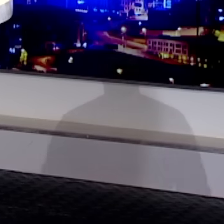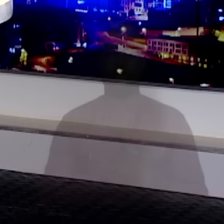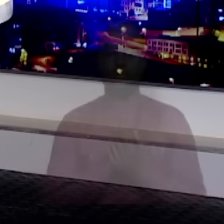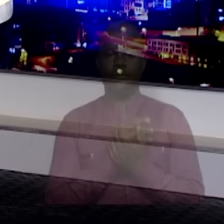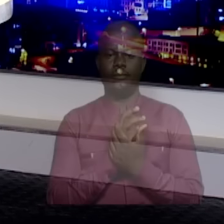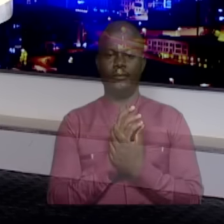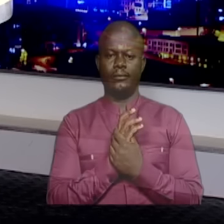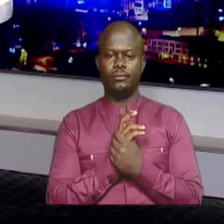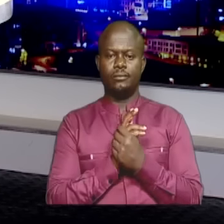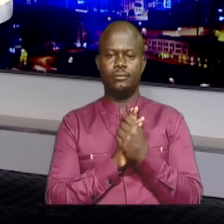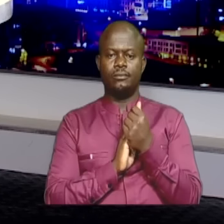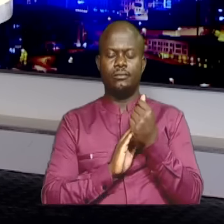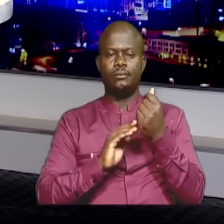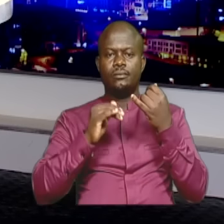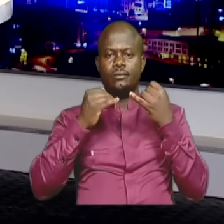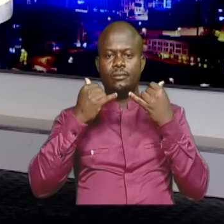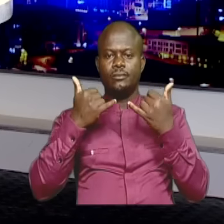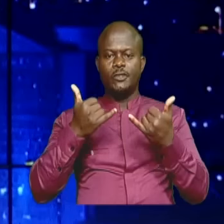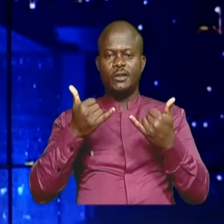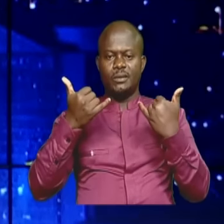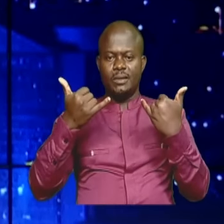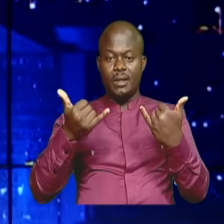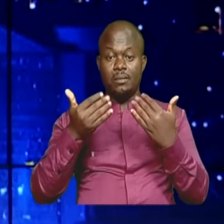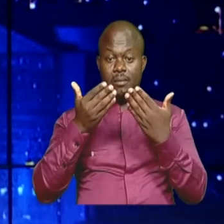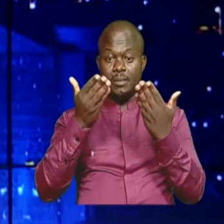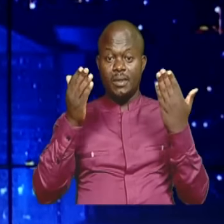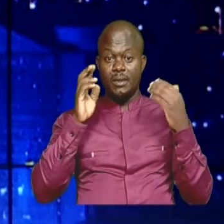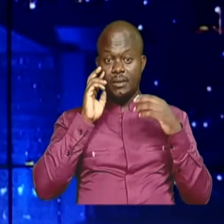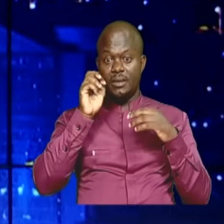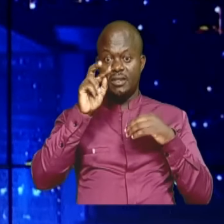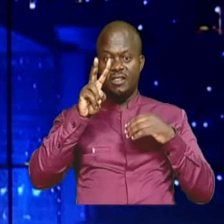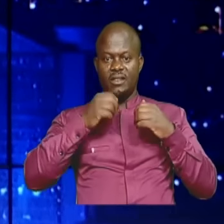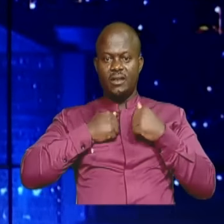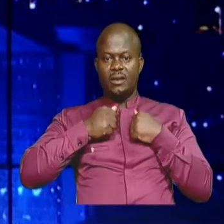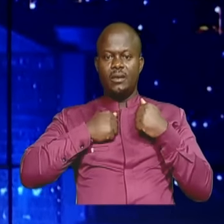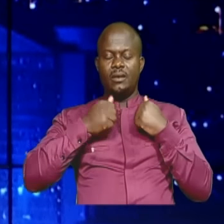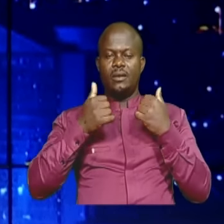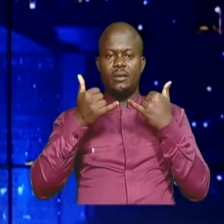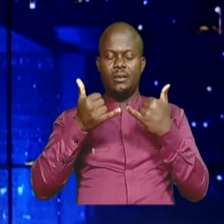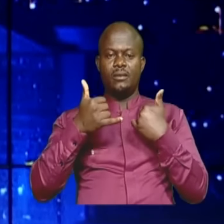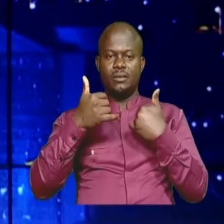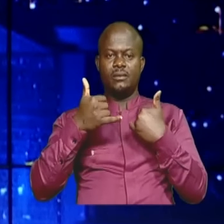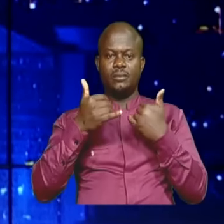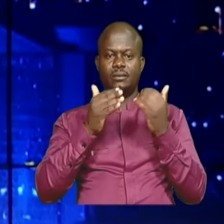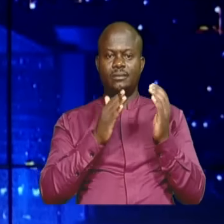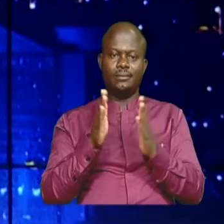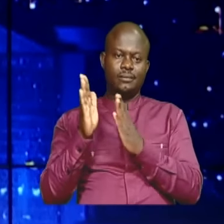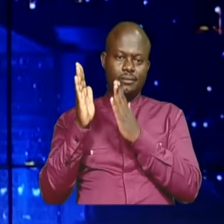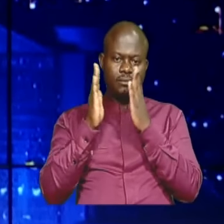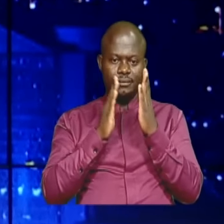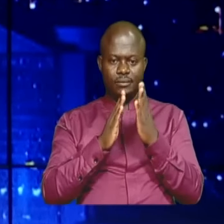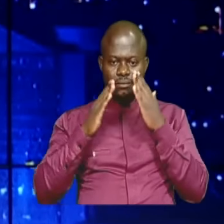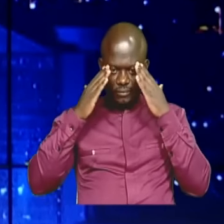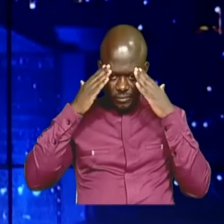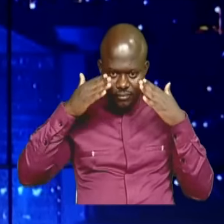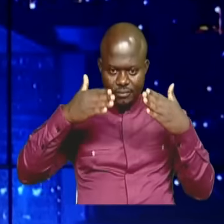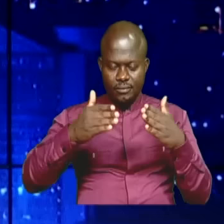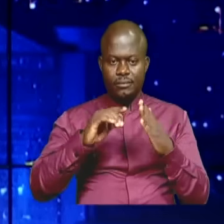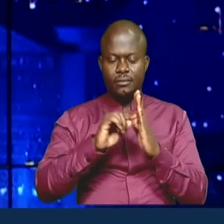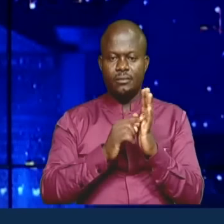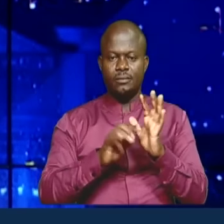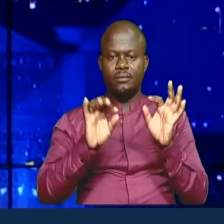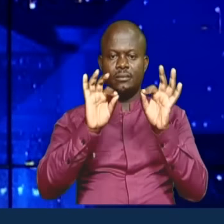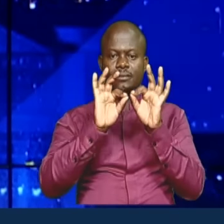Ibihe byiza kuri mwese abakurikiye televiziyo Rwanda tugeze ku mwanya w'amakuru ku buryo burambuye. Amakuru twabateguriye aribanda ku ngingo